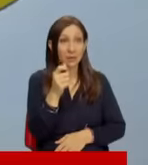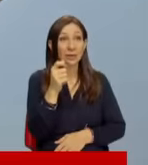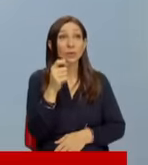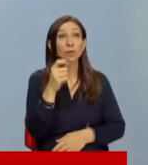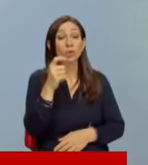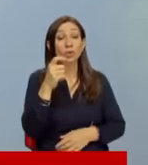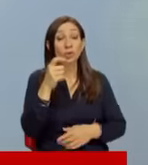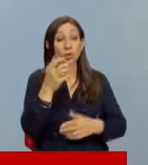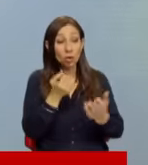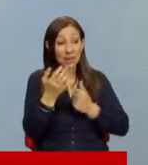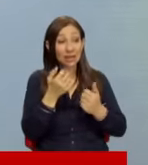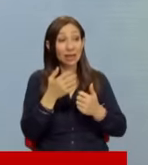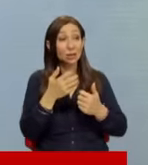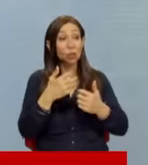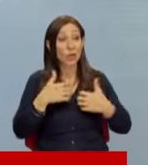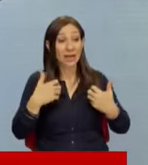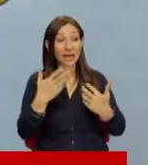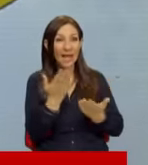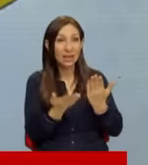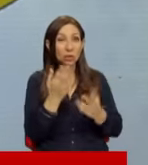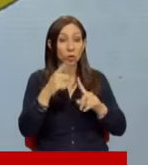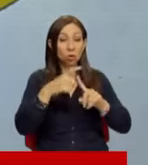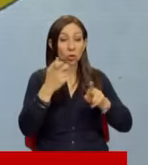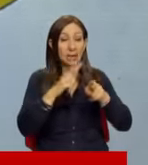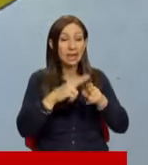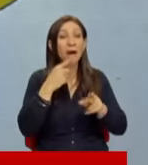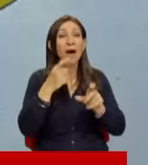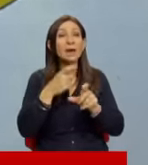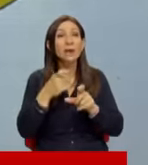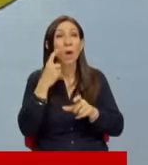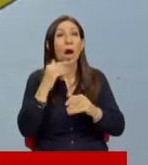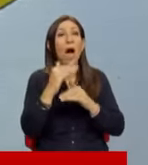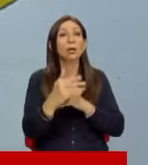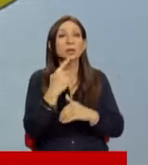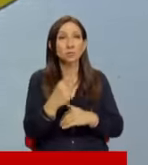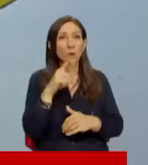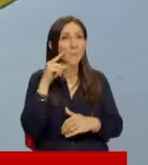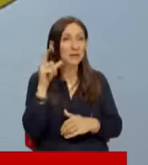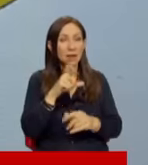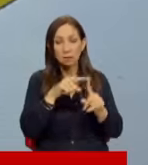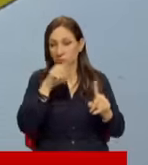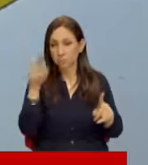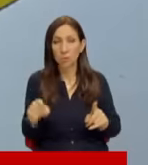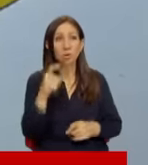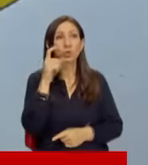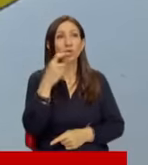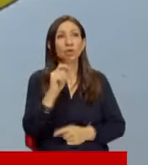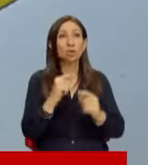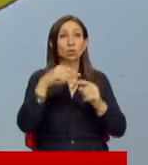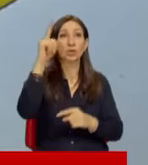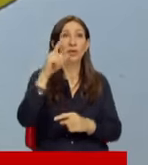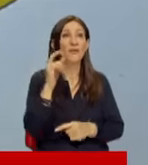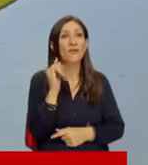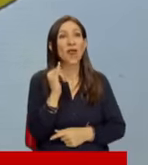bize şunu söylüyor. Tüketici Güven Endeksi'ni TÜİK anketler yoluyla ölçüyor ve diyor ki halk demiş ki Mayıs ayı itibariyle 90'ın üzerinde.